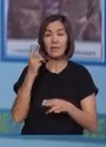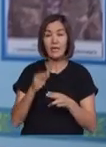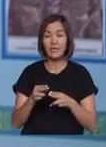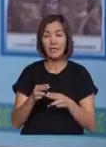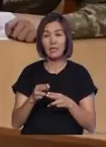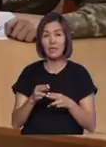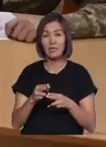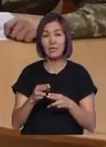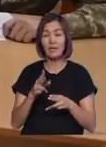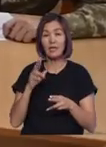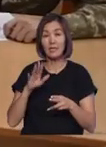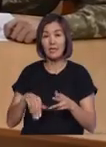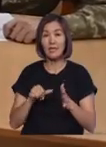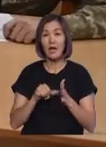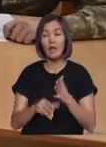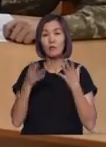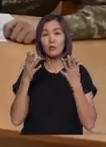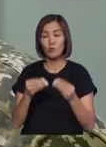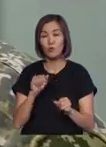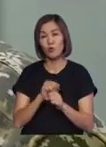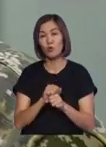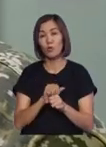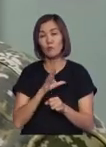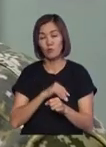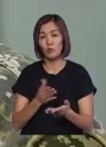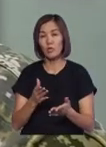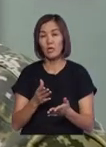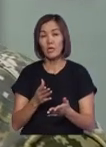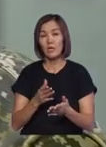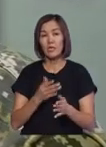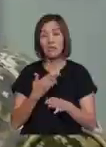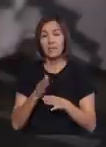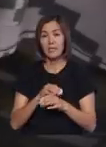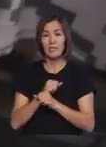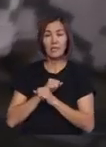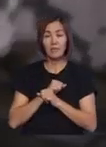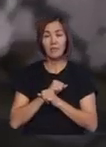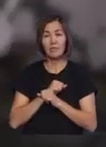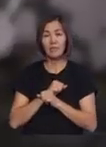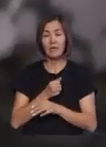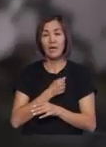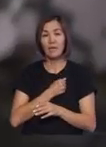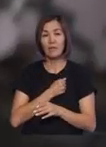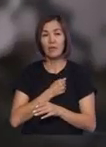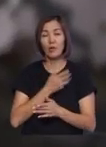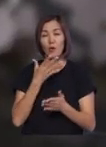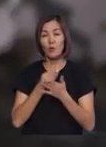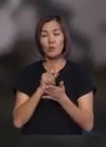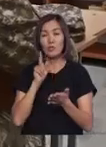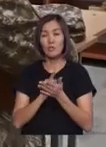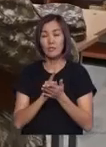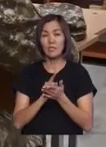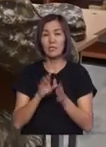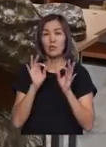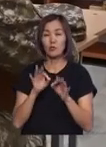60 күнге дейін кейінге шегеру көзделген. Бұл несиелік демалыстың басты мәні сарбаздарға армия сапында өз борыштарын